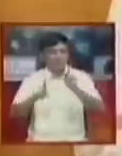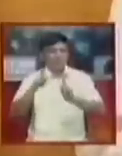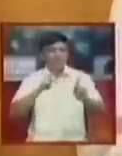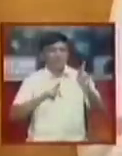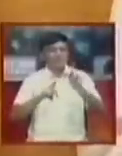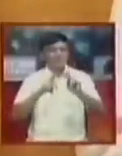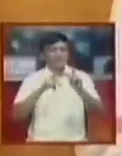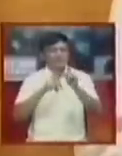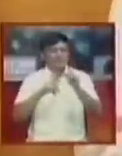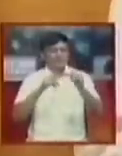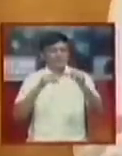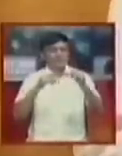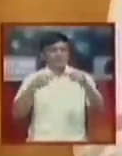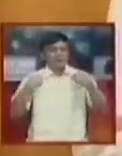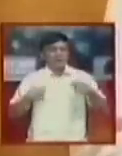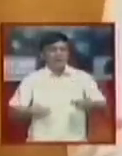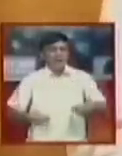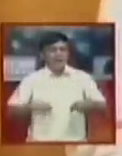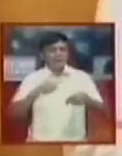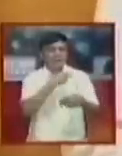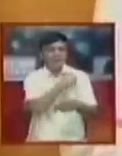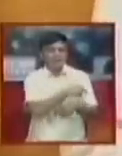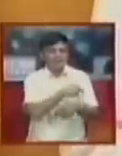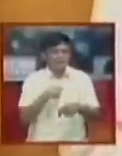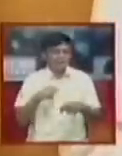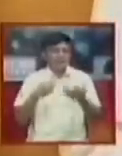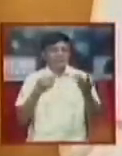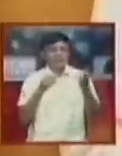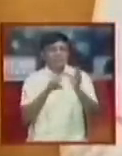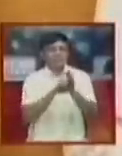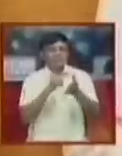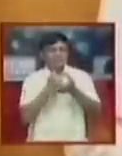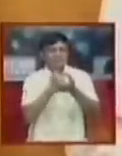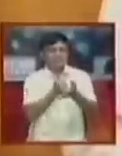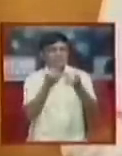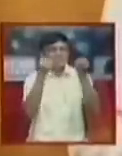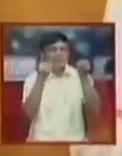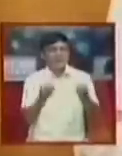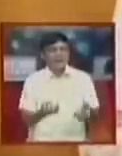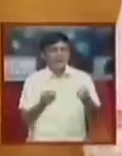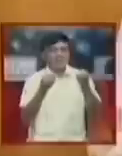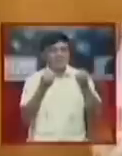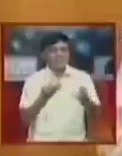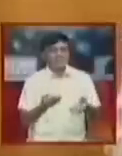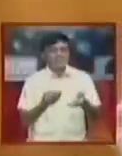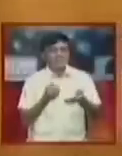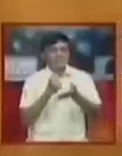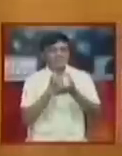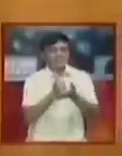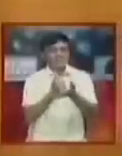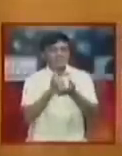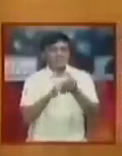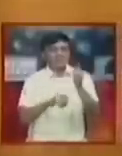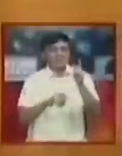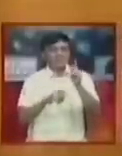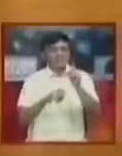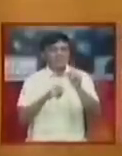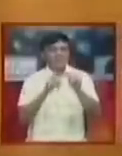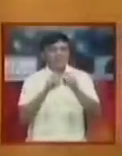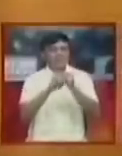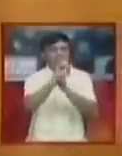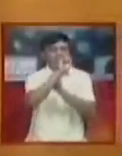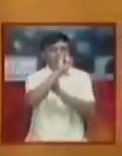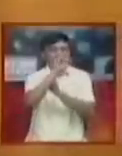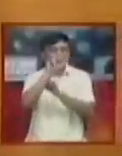mga institusyong pangkalusugan. Sa pagtugon natin sa mga ito, malaki ang maiaambag ng syntax